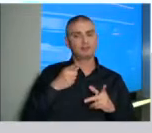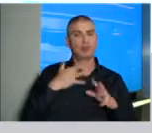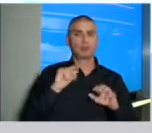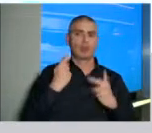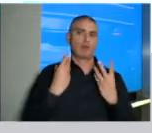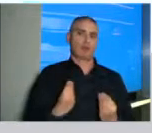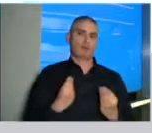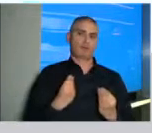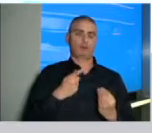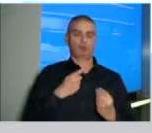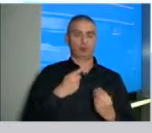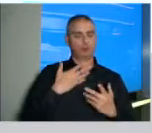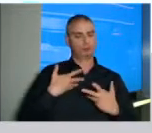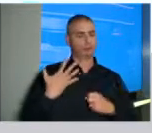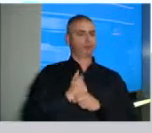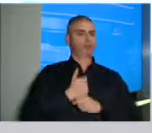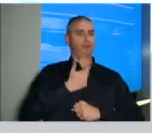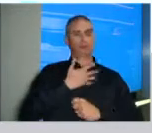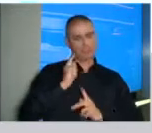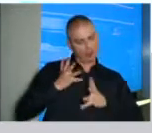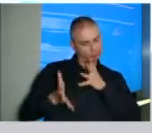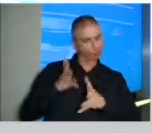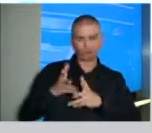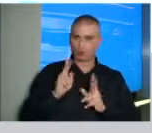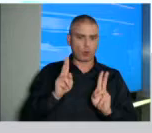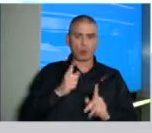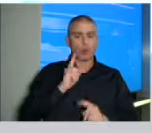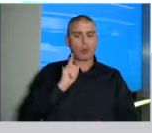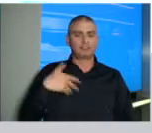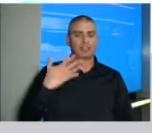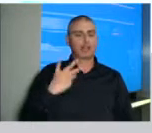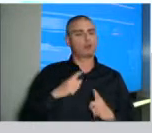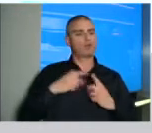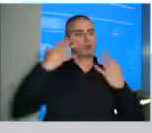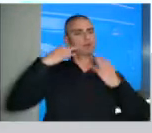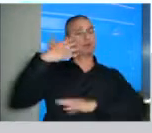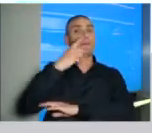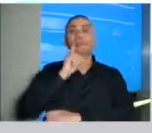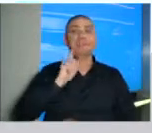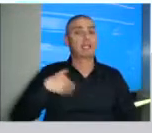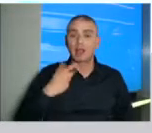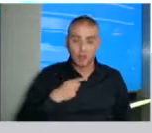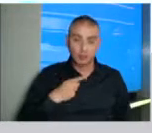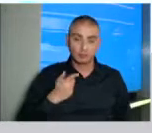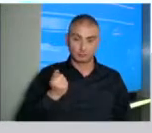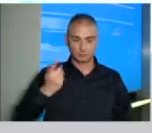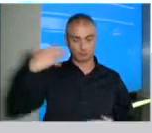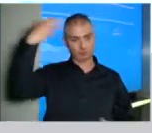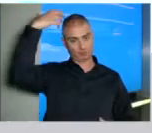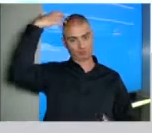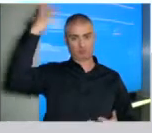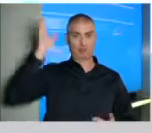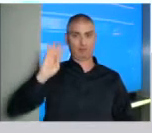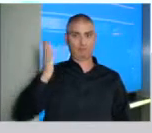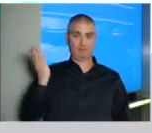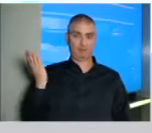טובה, בהיותו טוען לכתר, הוא צריך להיות תוקפני, הוא לא יכול להיות, הוא לא צריך להיות הממלכתי. מי שצריך להיות ממלכתי זה המלך